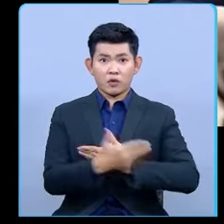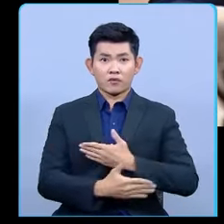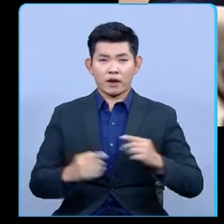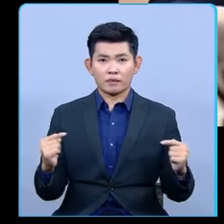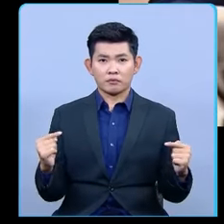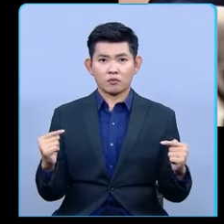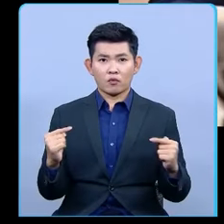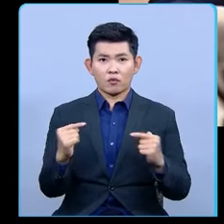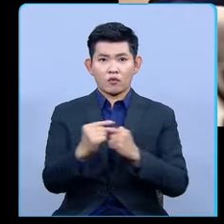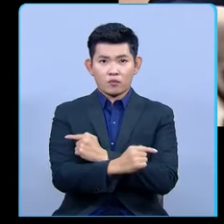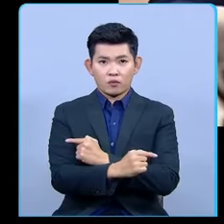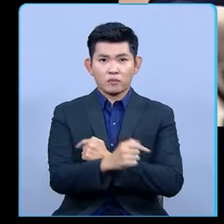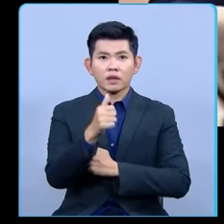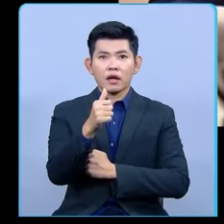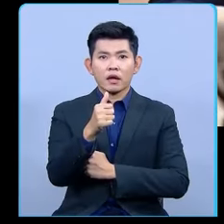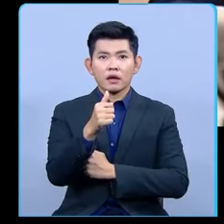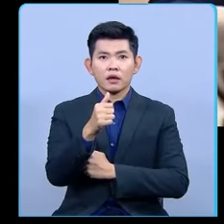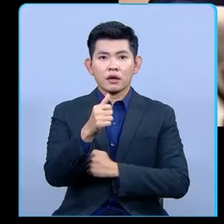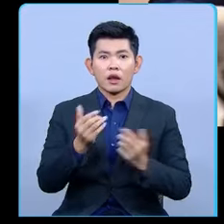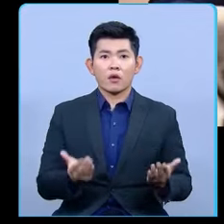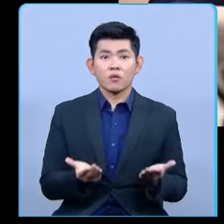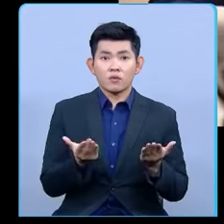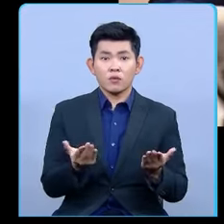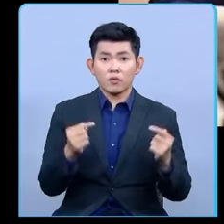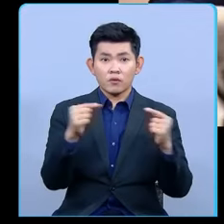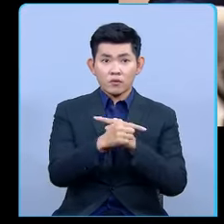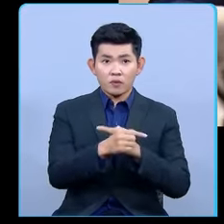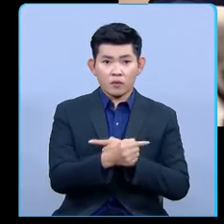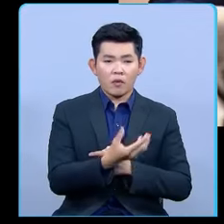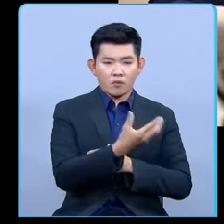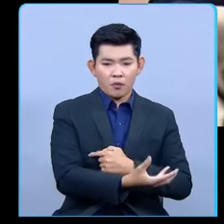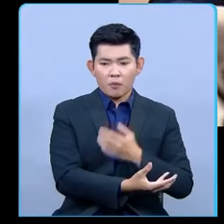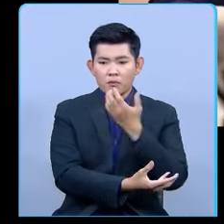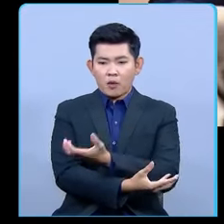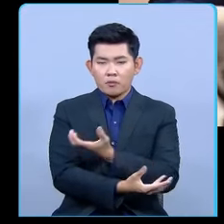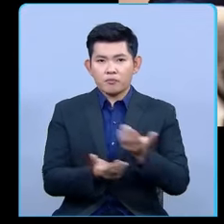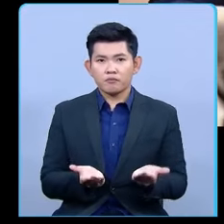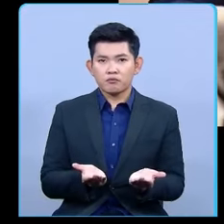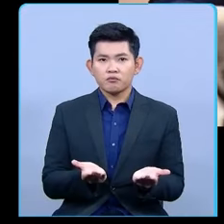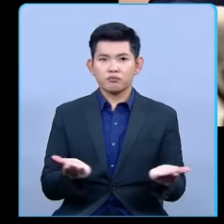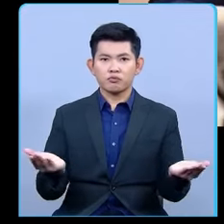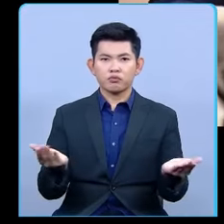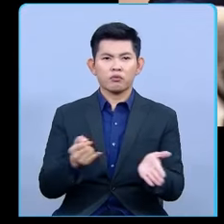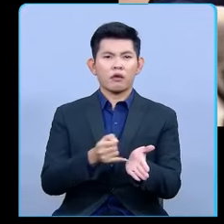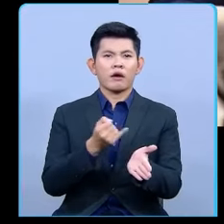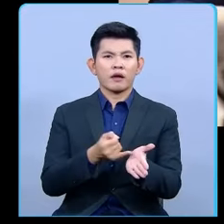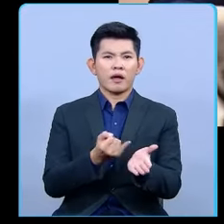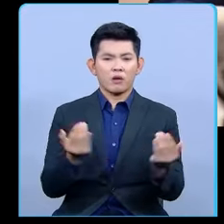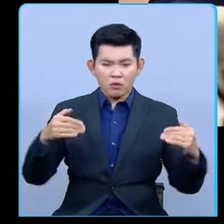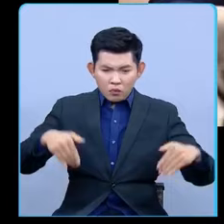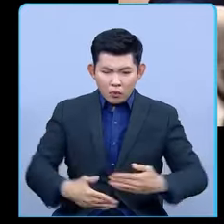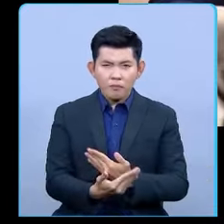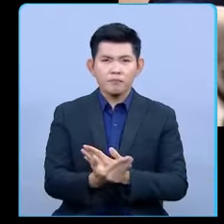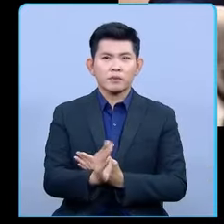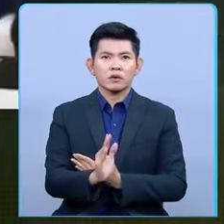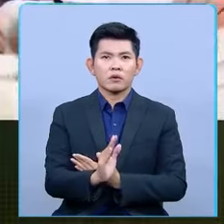ส่งมาอีกฟากนึงแล้วก็ลงเรือที่อยู่อีกฝั่งนึงก็จะประหยัดระยะเวลาในการขนส่งสินค้าทางเรือไม่ต้องอ้อมลงข้างล่างเห็นไหมฮะที่เขียนเ